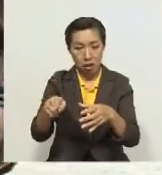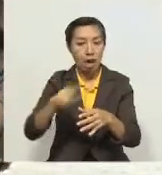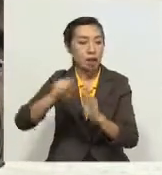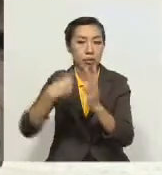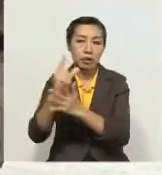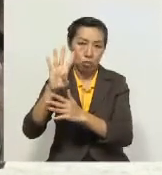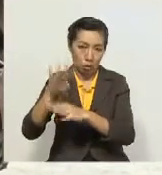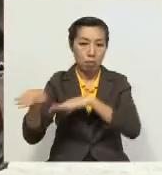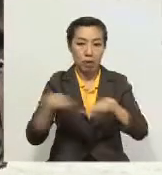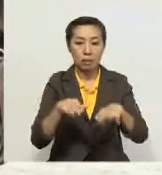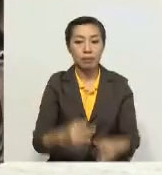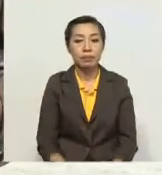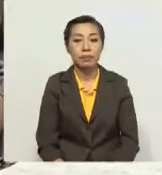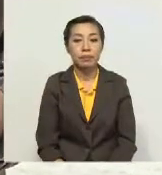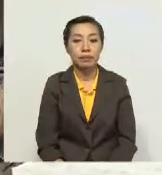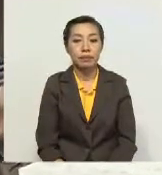งครับ